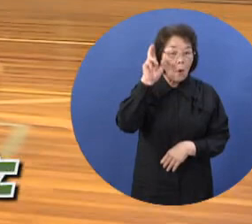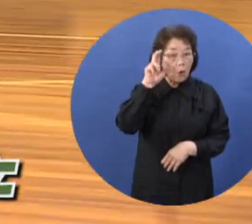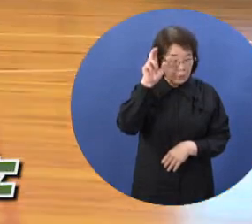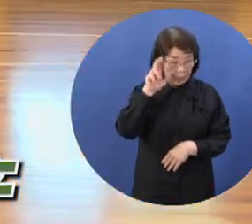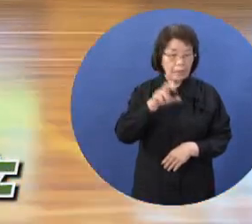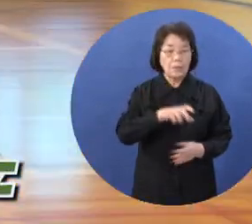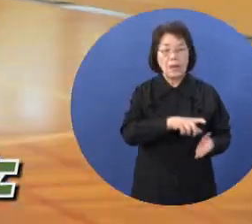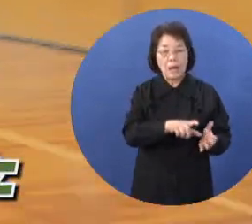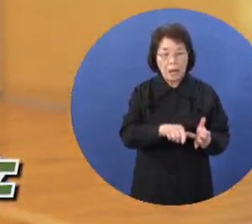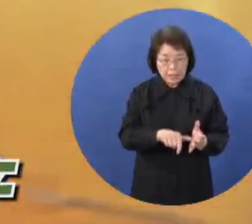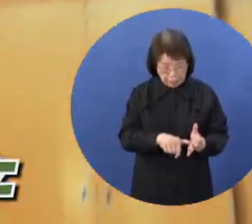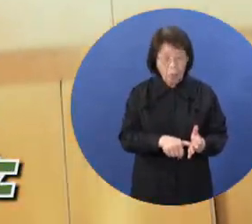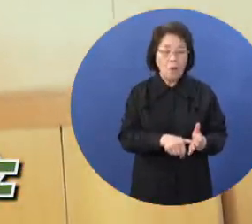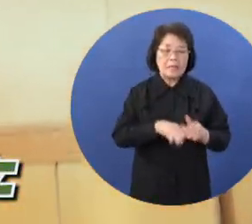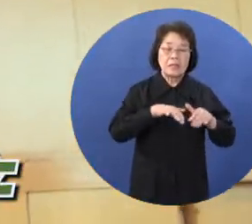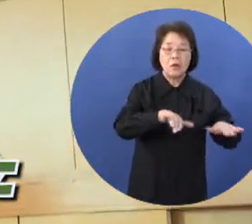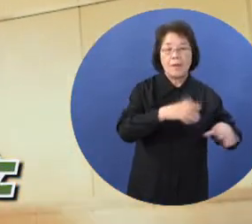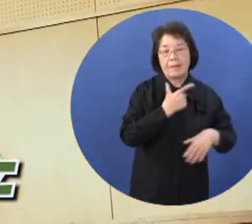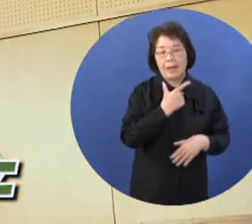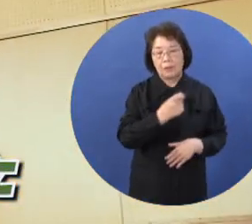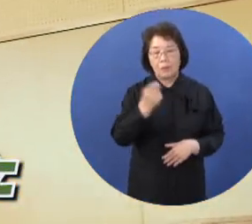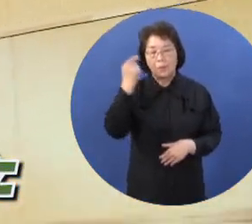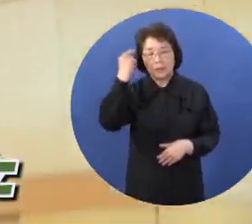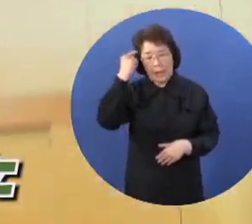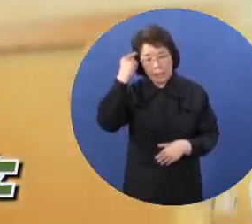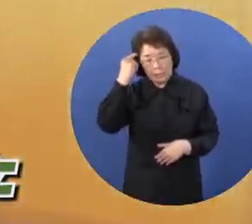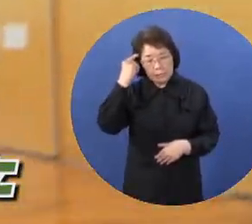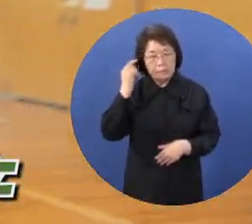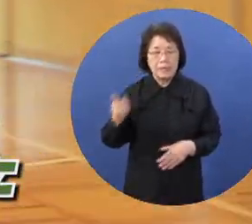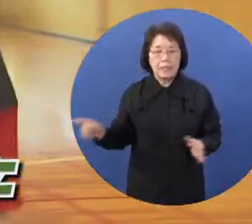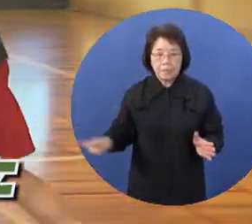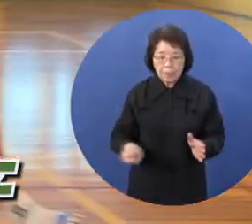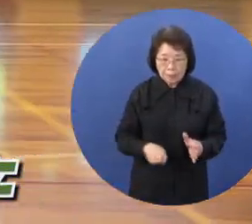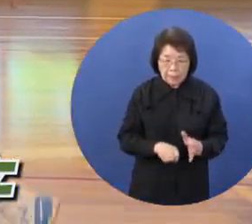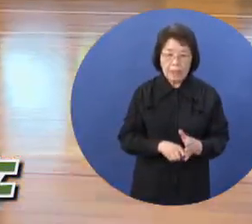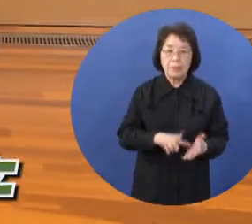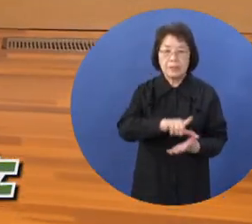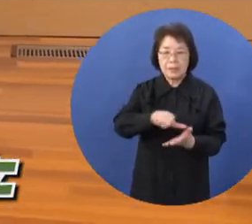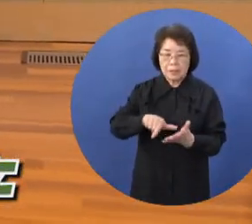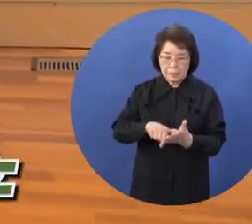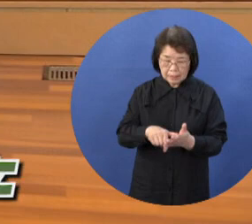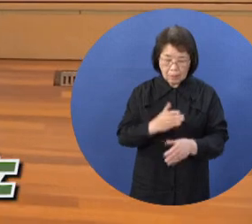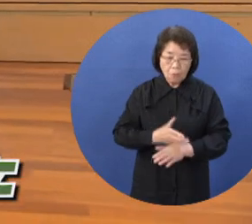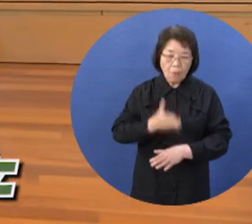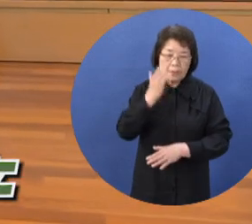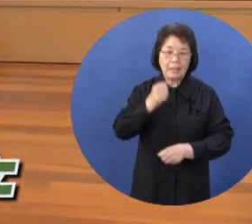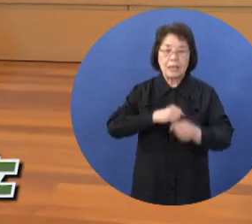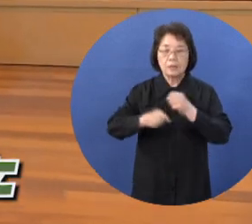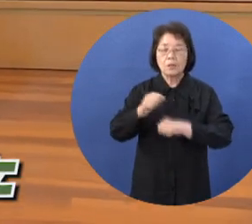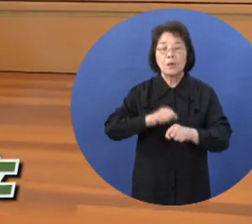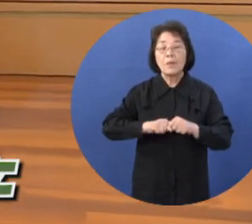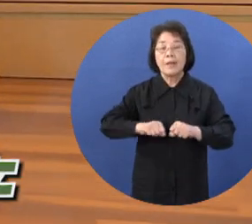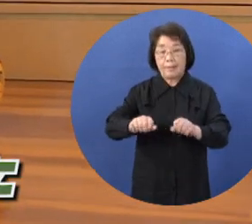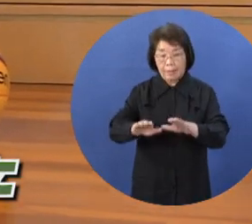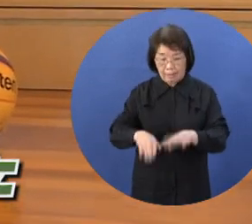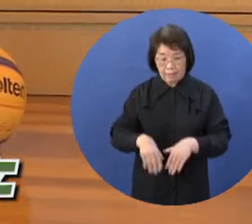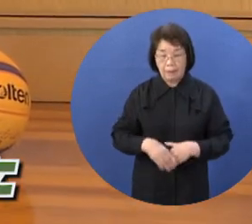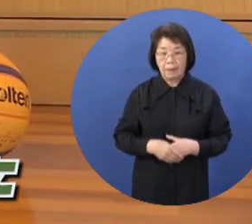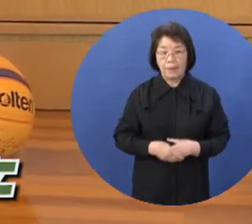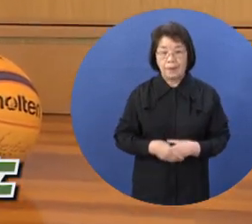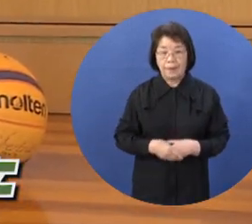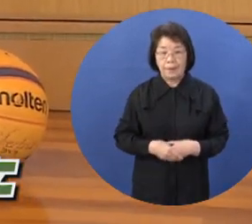では 3X3 を広めようと拠点である吹田市でさまざまな地域貢献活動を行ってきました。